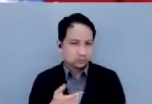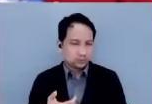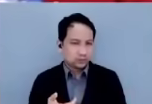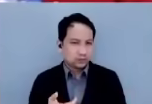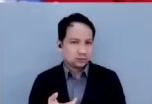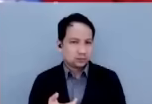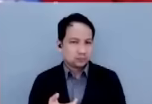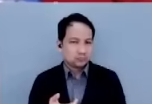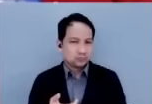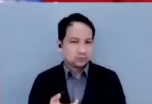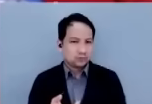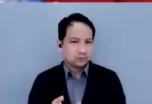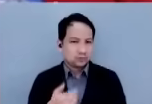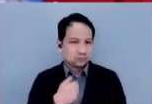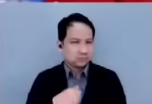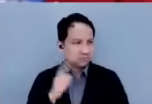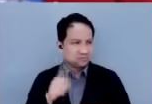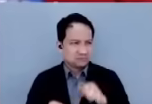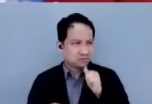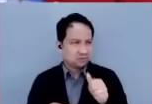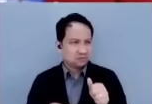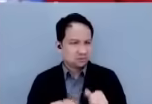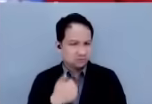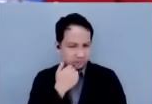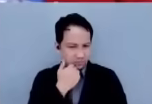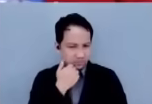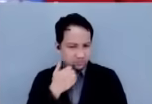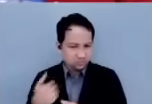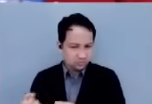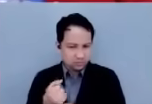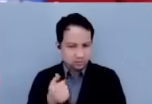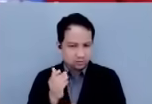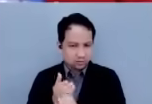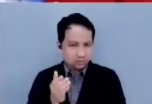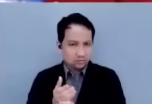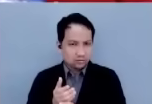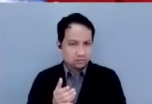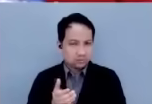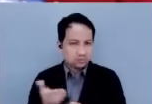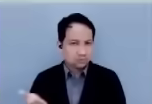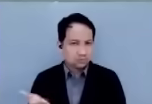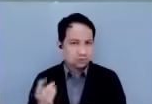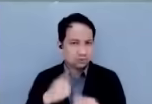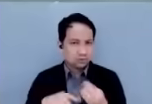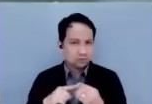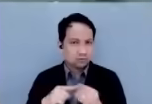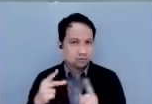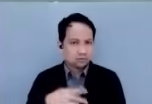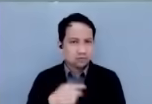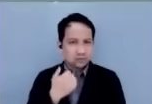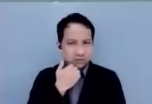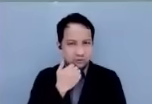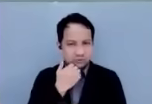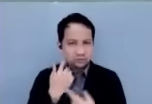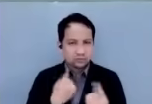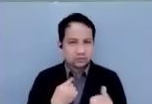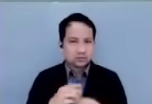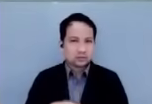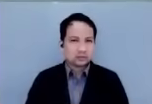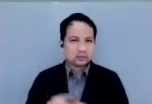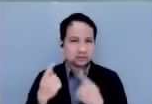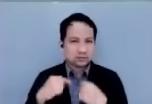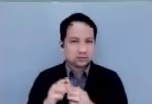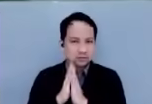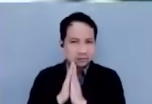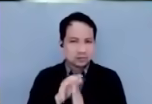sir, parang hindi naman po tama na i-impound kasi wala naman po akong violation. Sinubukang makiusap ni Cesar